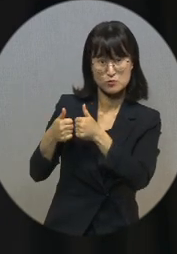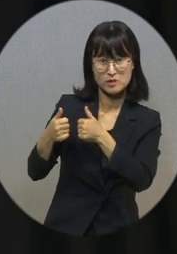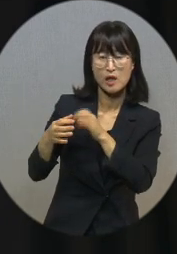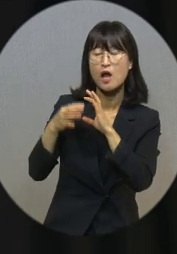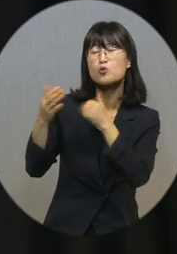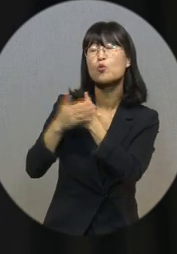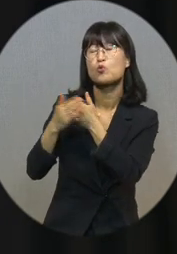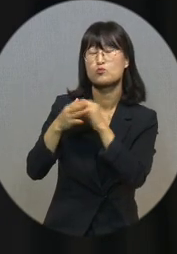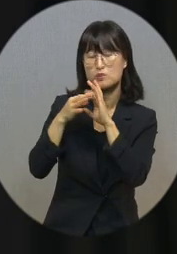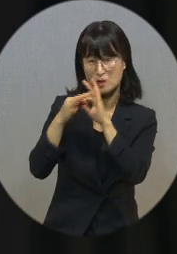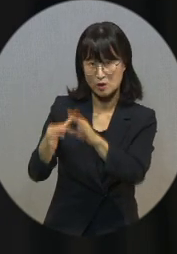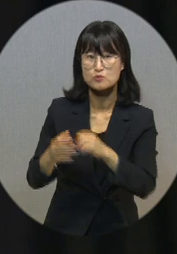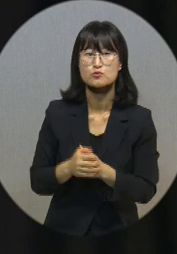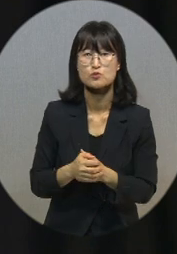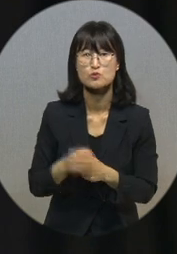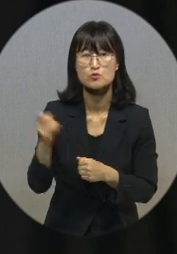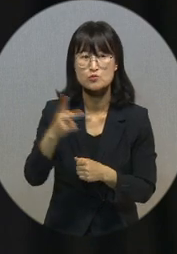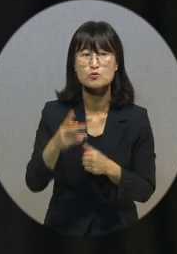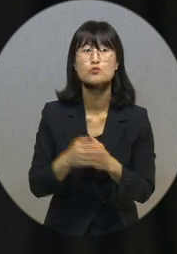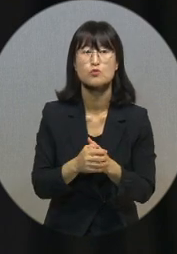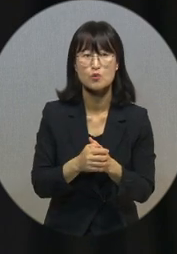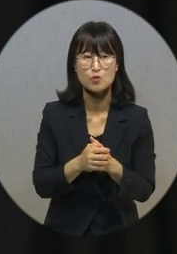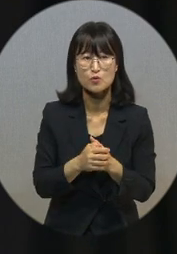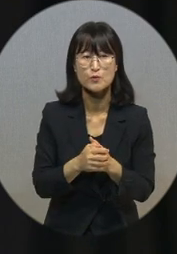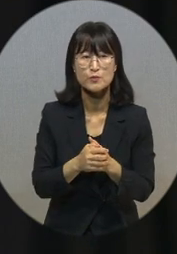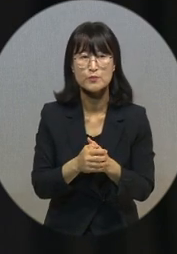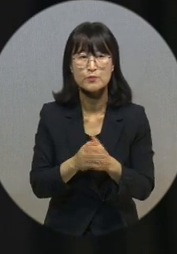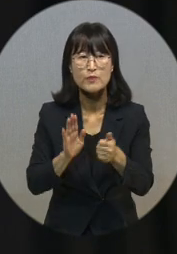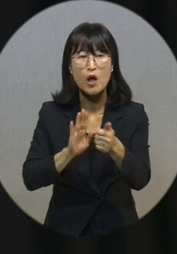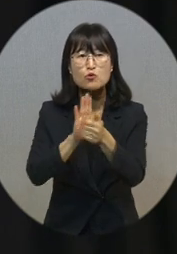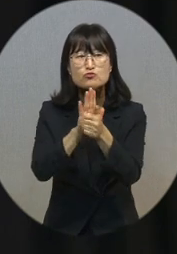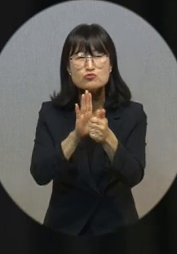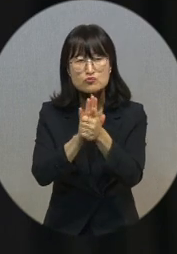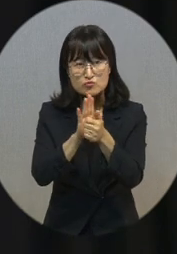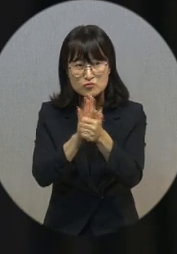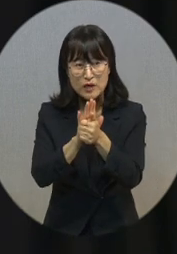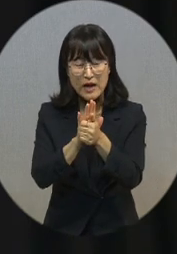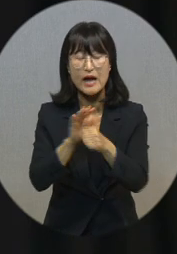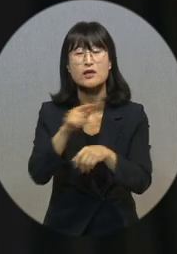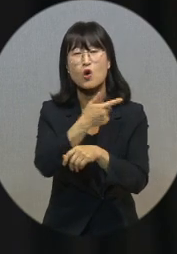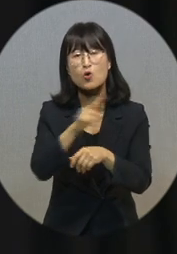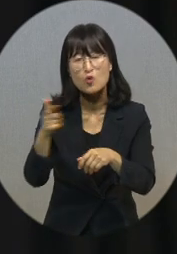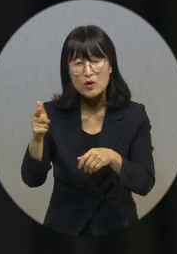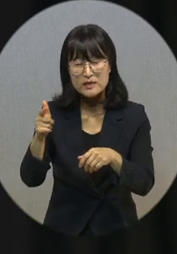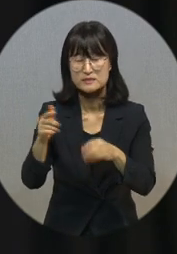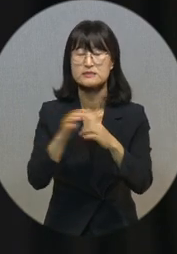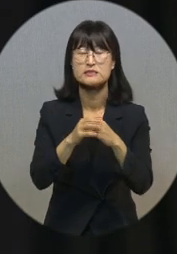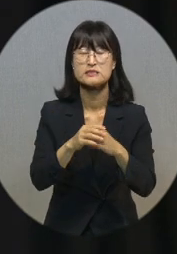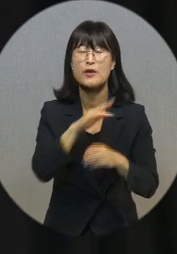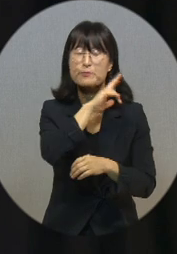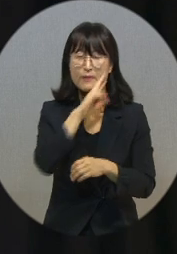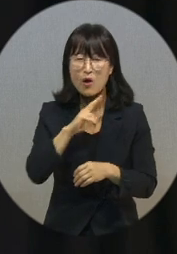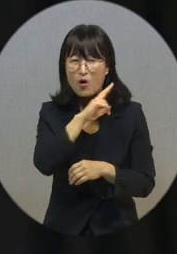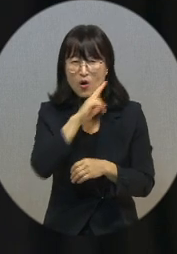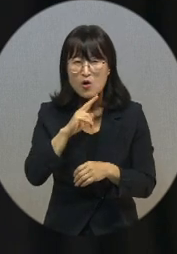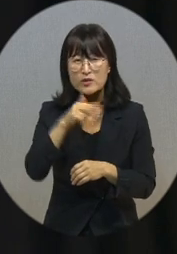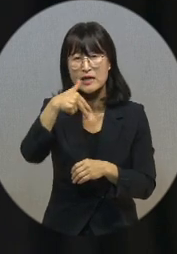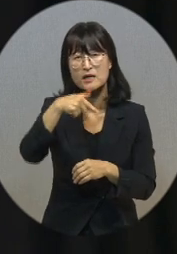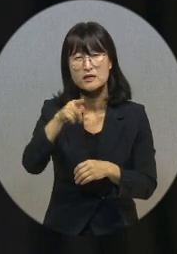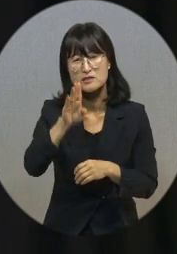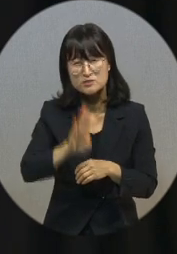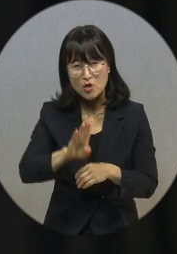또 포괄적 접근권에 대한 관심을 제가 많이 갖고 있는데요. 네, 이런 접근권 부분은 사실은 뭐